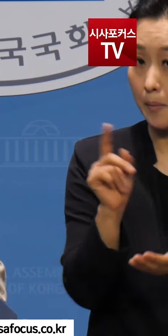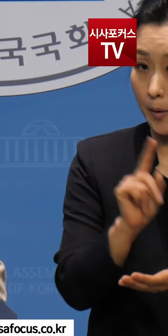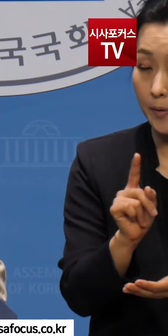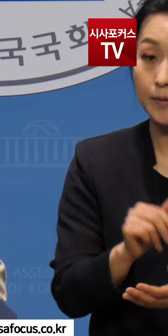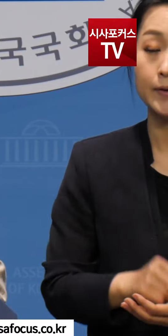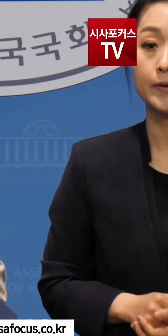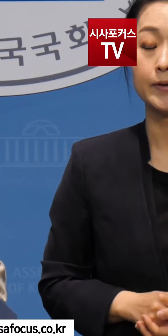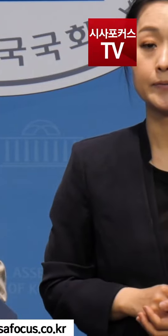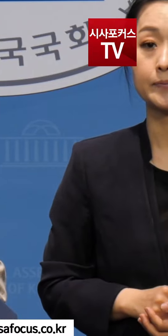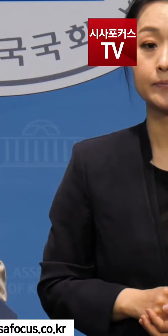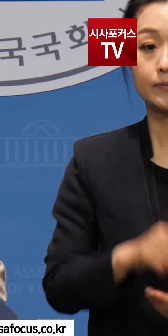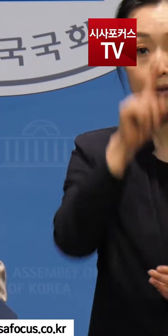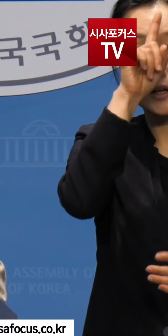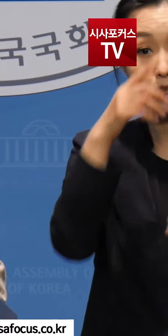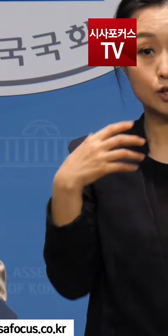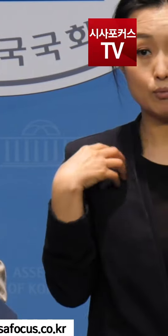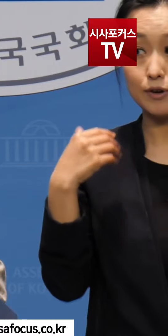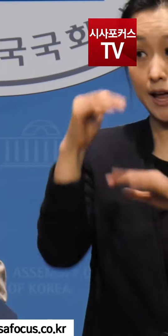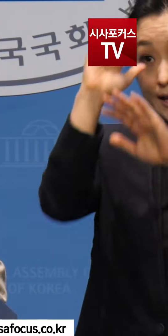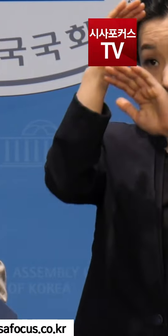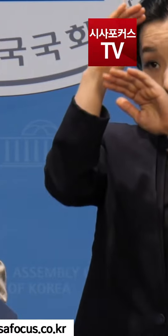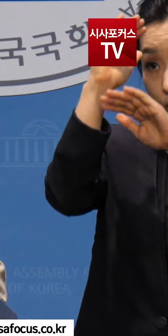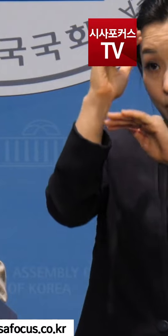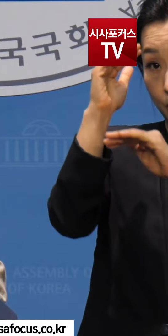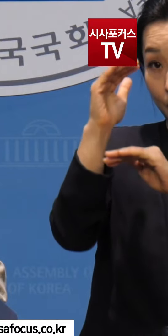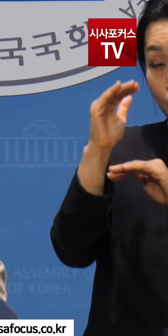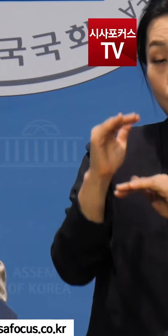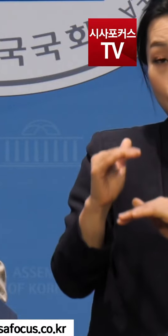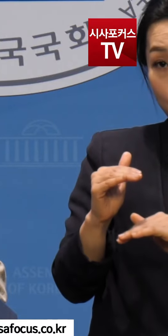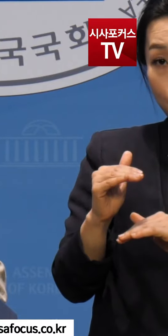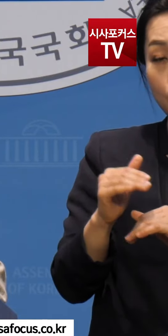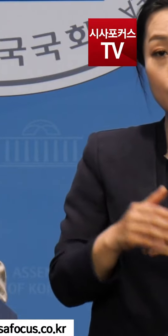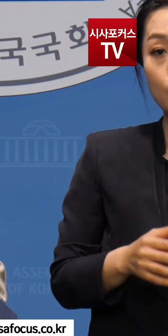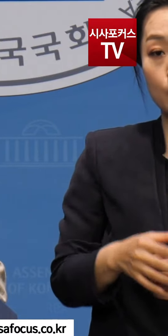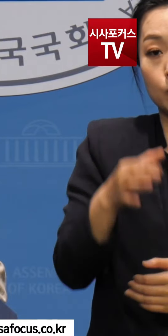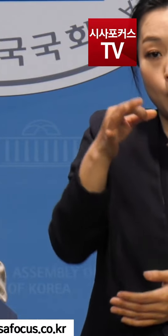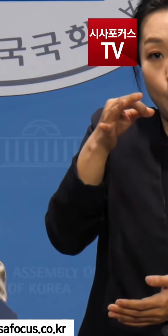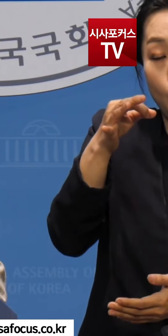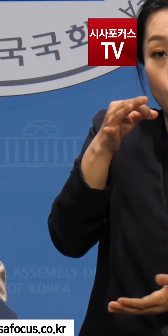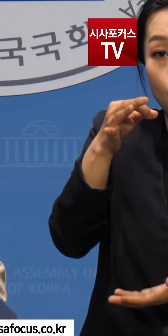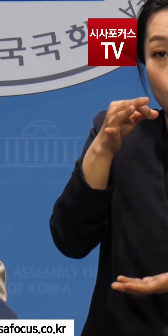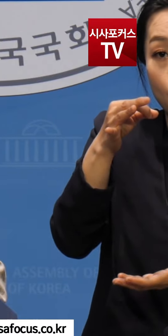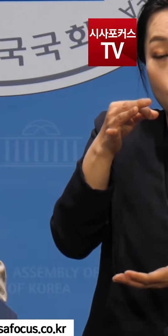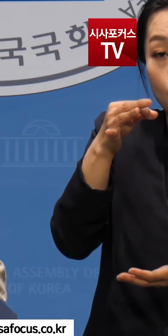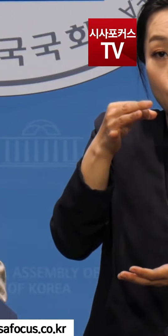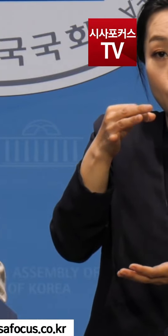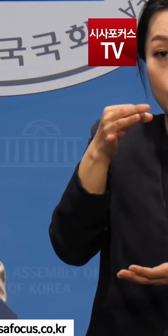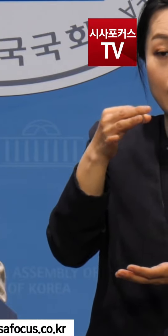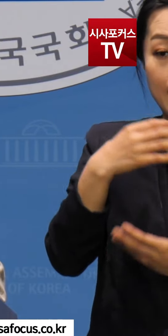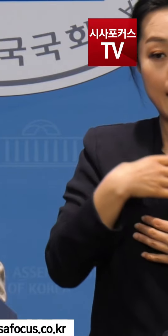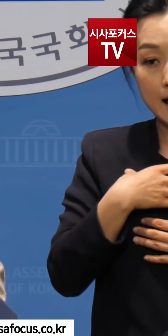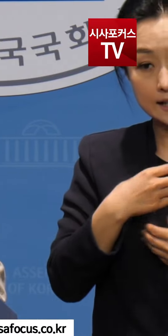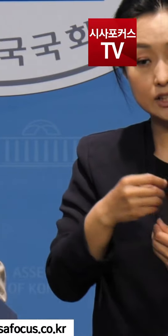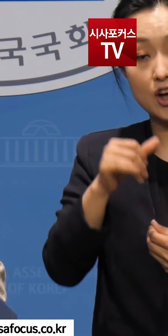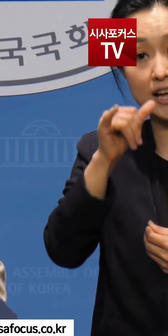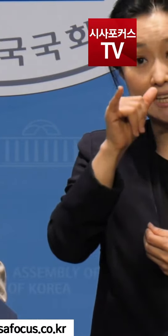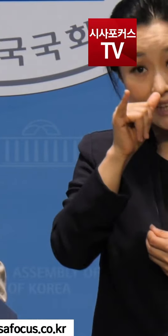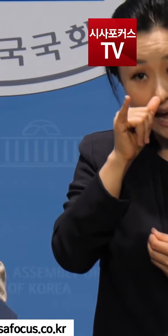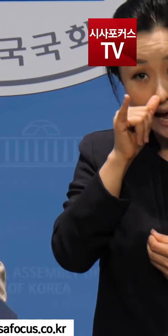문제는 정부 안이 재정 안정화로 위장한